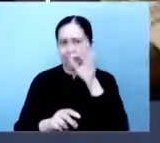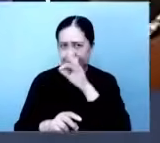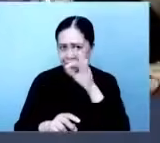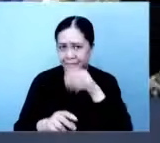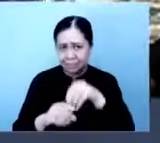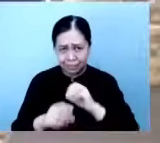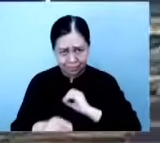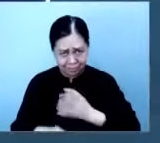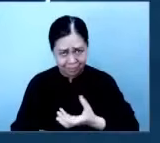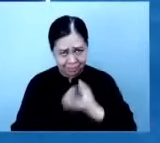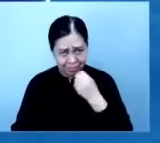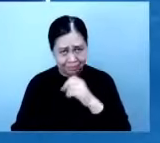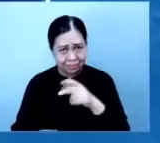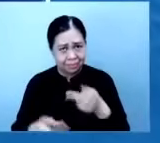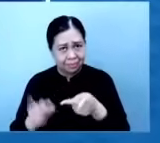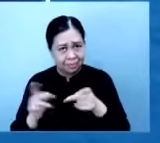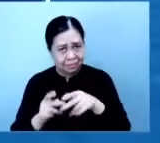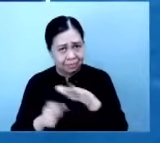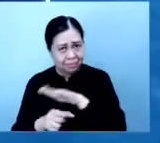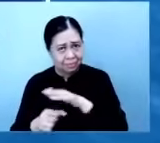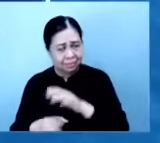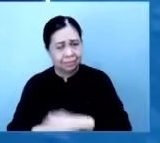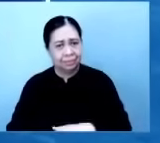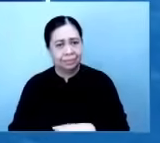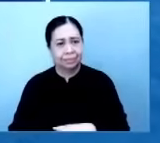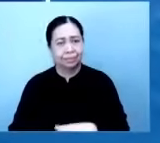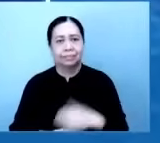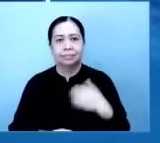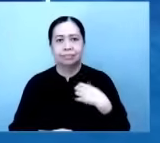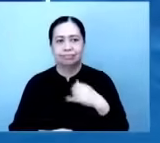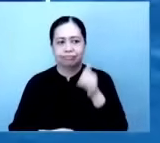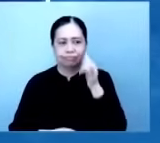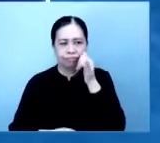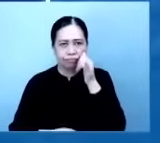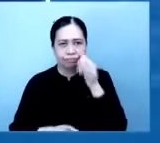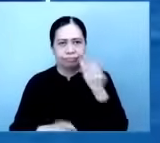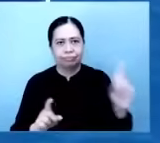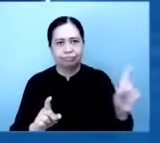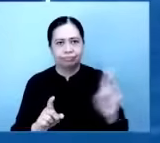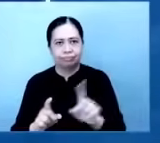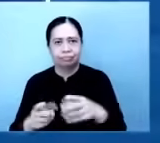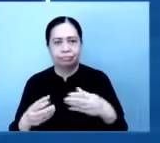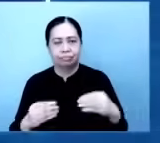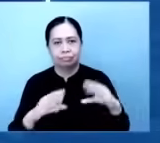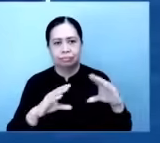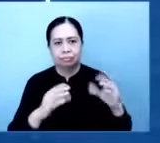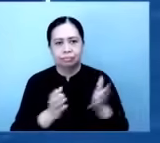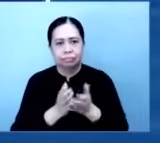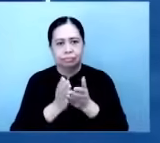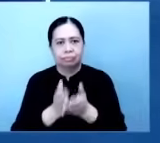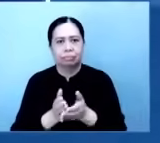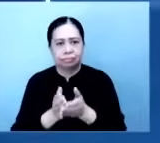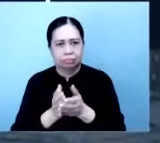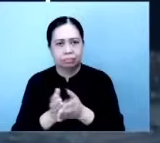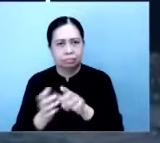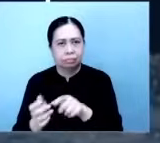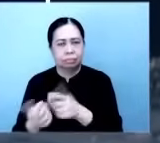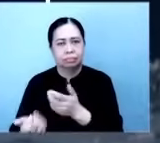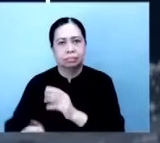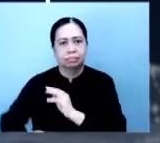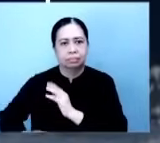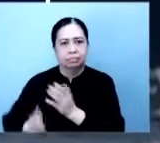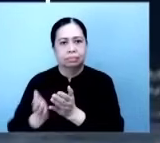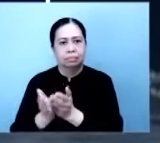nating EEZ. Nakuhanan din ng BIFAR ang paglapit ng rubber boat na ito ng CCG sa isang militia vessel. Sa